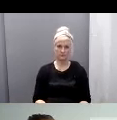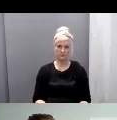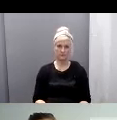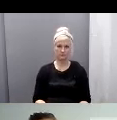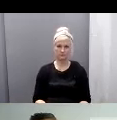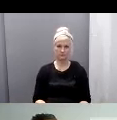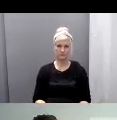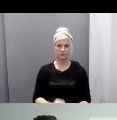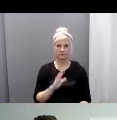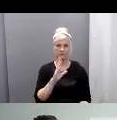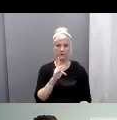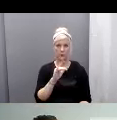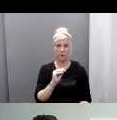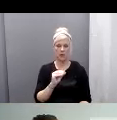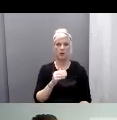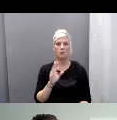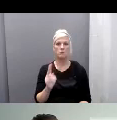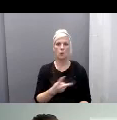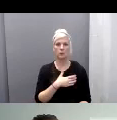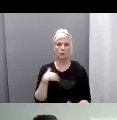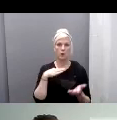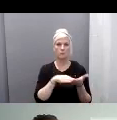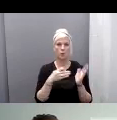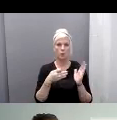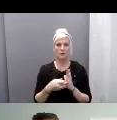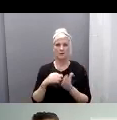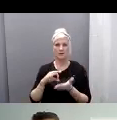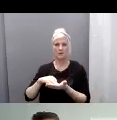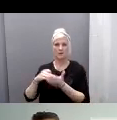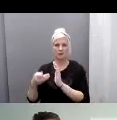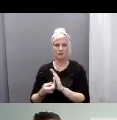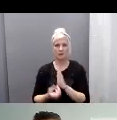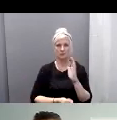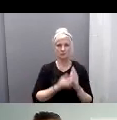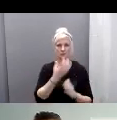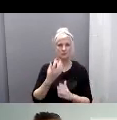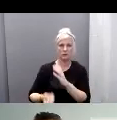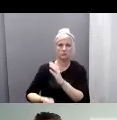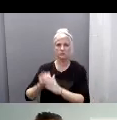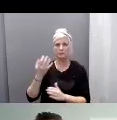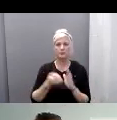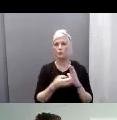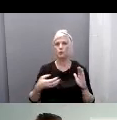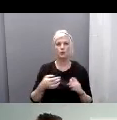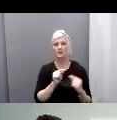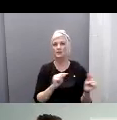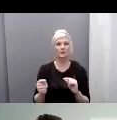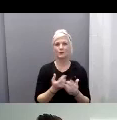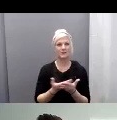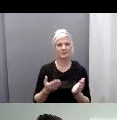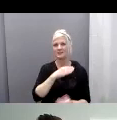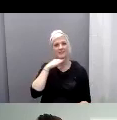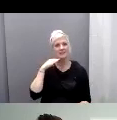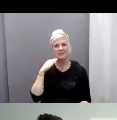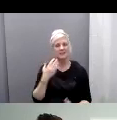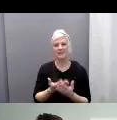Ja, jag tror att båda våra projekt tillkom utifrån en upplevelse att det inte diskuteras tillräckligt och att det inte är någon som